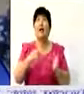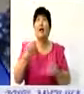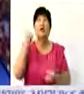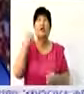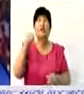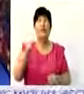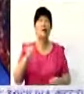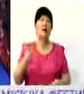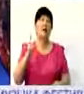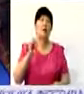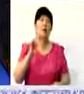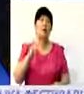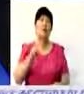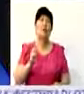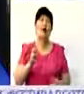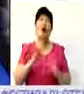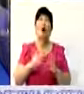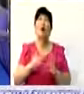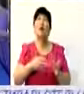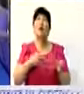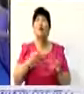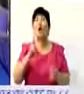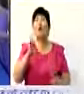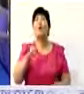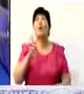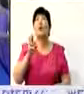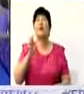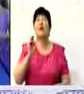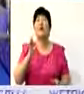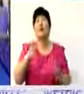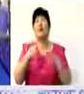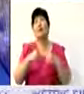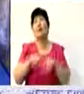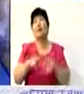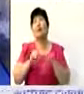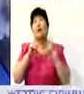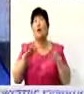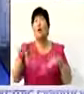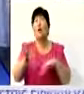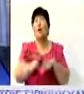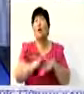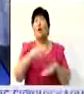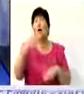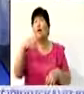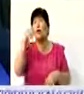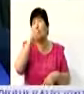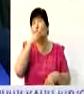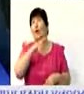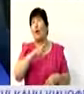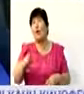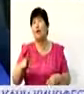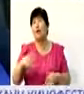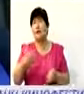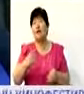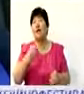жеңімпазы Қызылөзек ауылдық округінен келген Көмекбаевтар отбасы деп танылды. Отасқанына жарты ғасырдан аса уақыт өткен Шахарбек